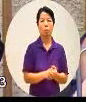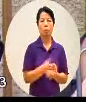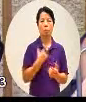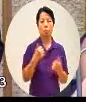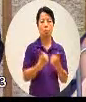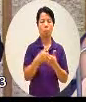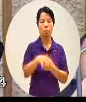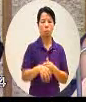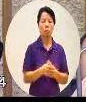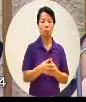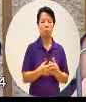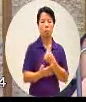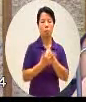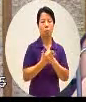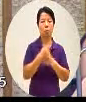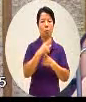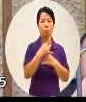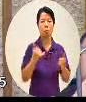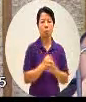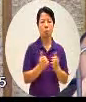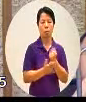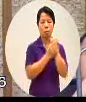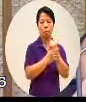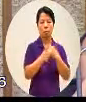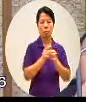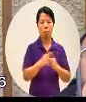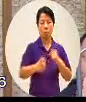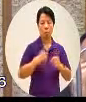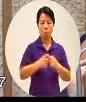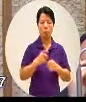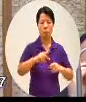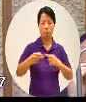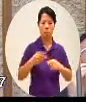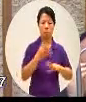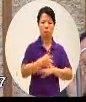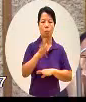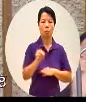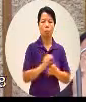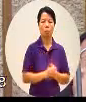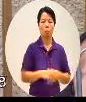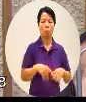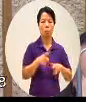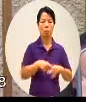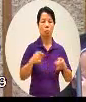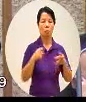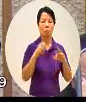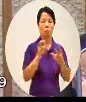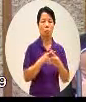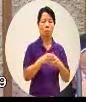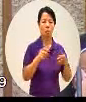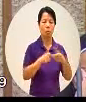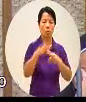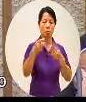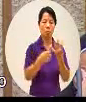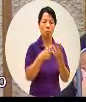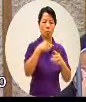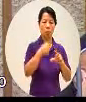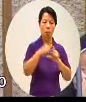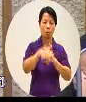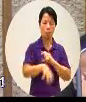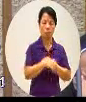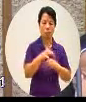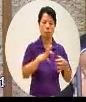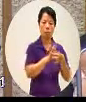全力来支持。我们希望，因为十几年了都没有整修过，的确，这个本州工业区里面路面还有相关的公共空